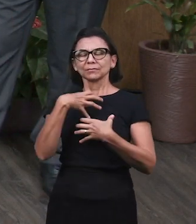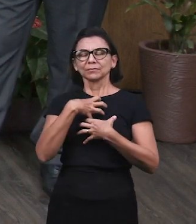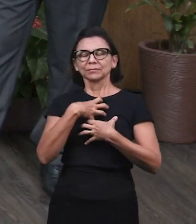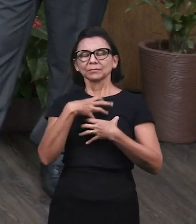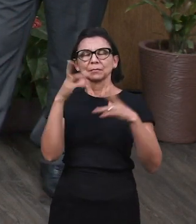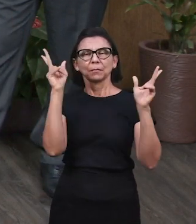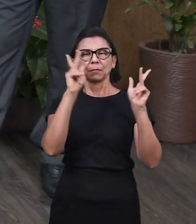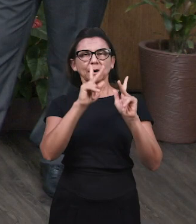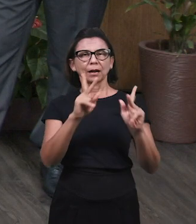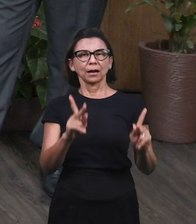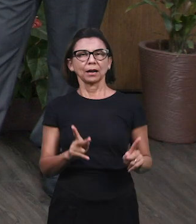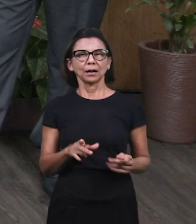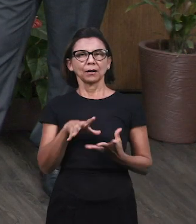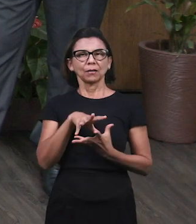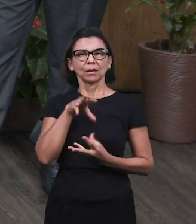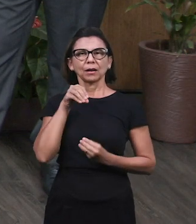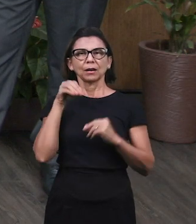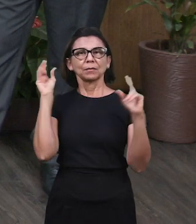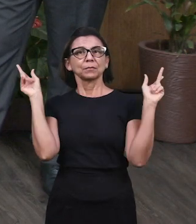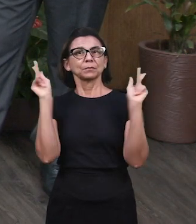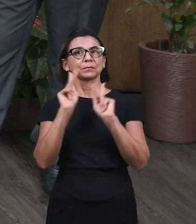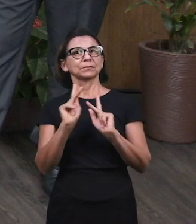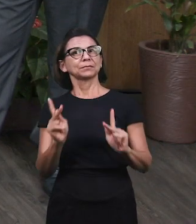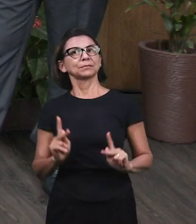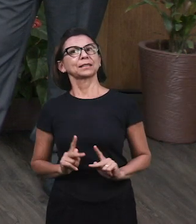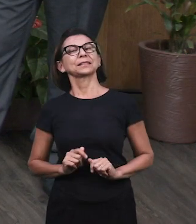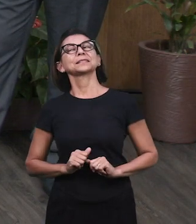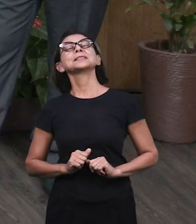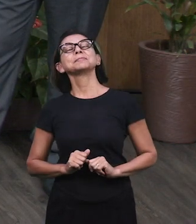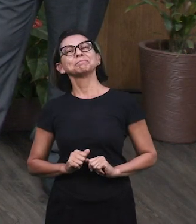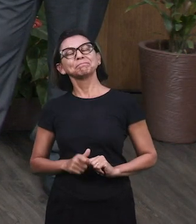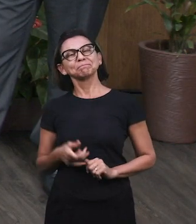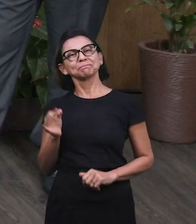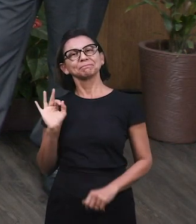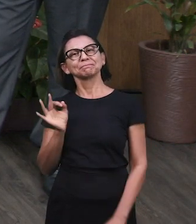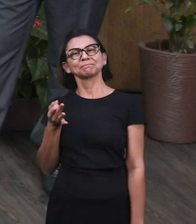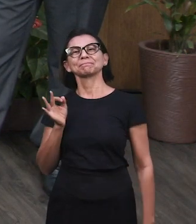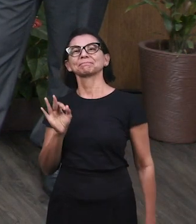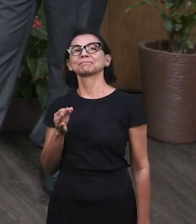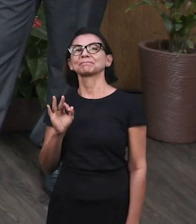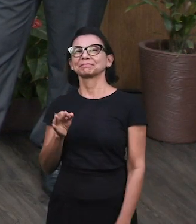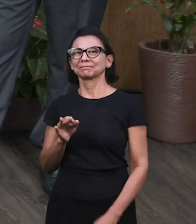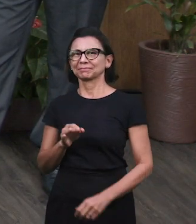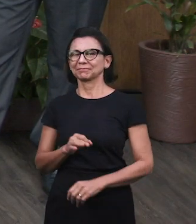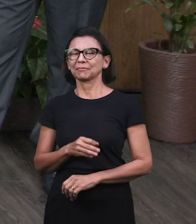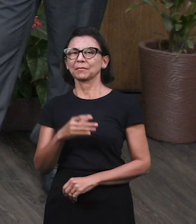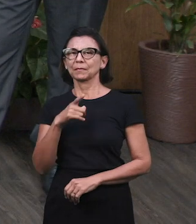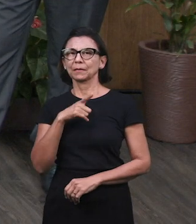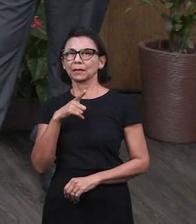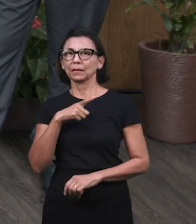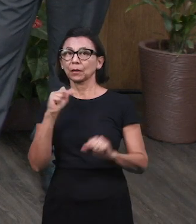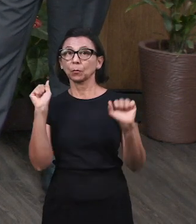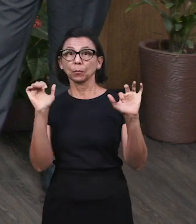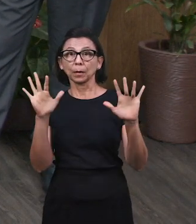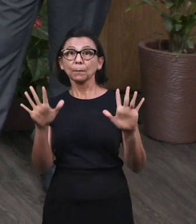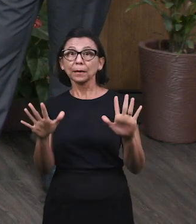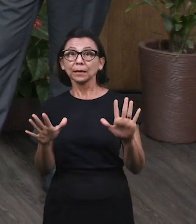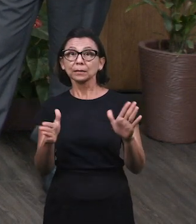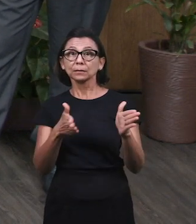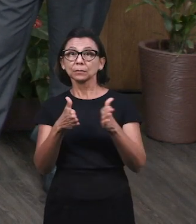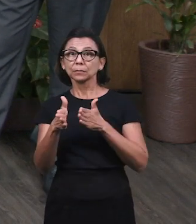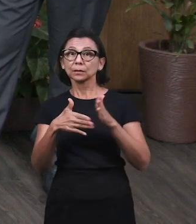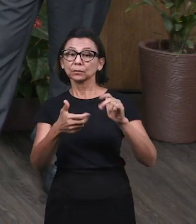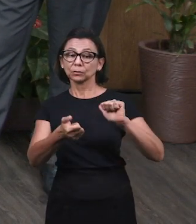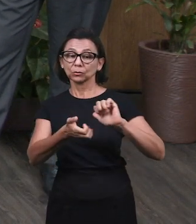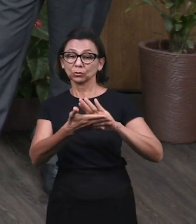Certainement, il y a une bénédiction à travers cette louange pour votre vie et pour votre maison.